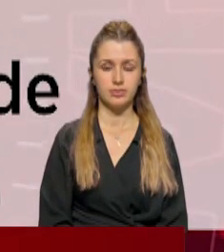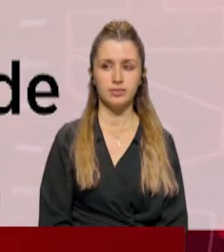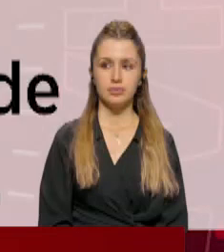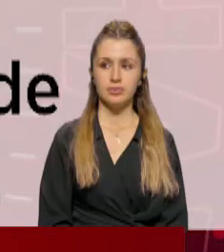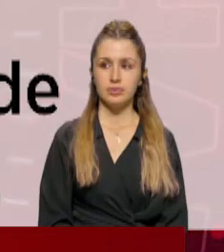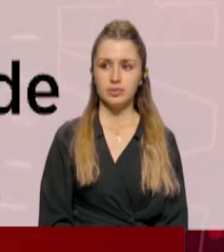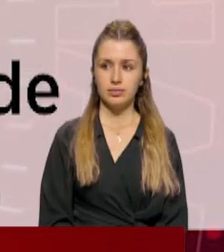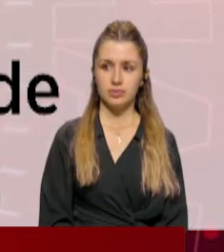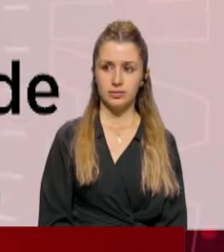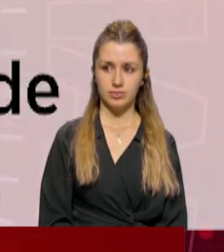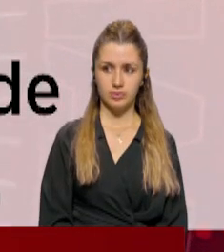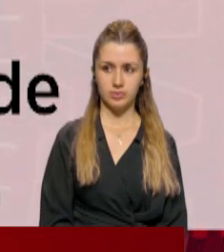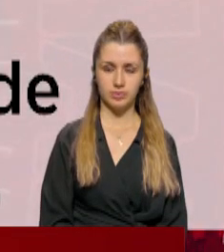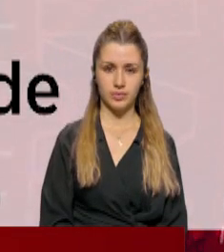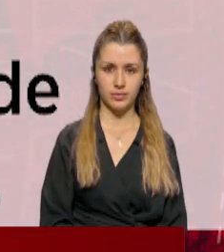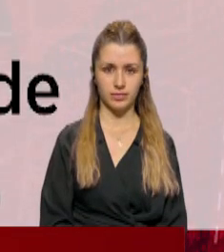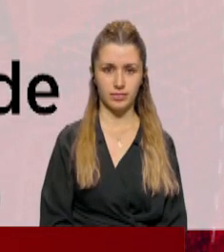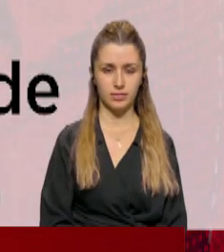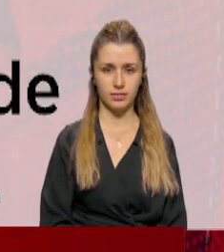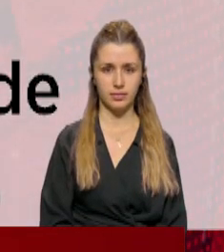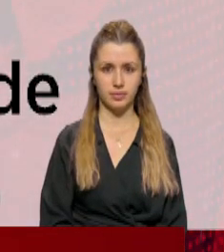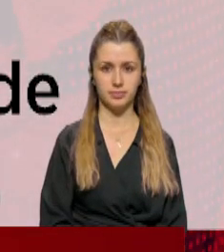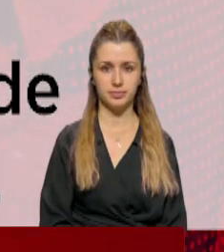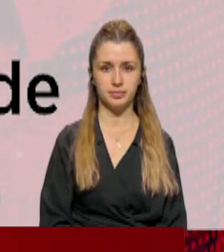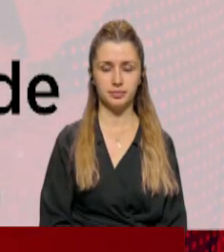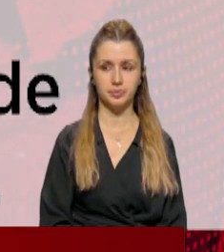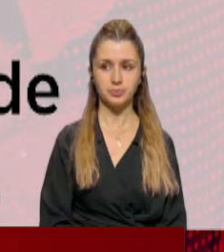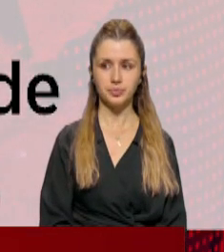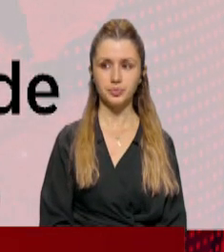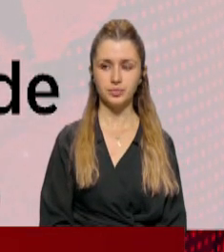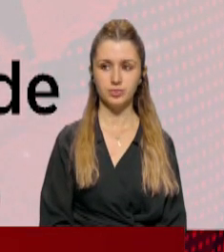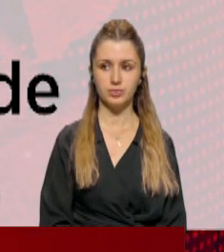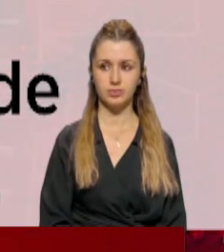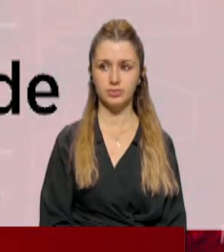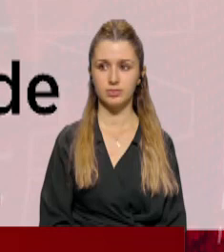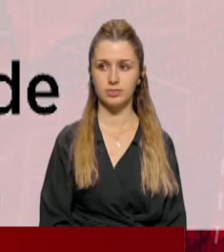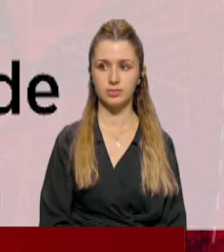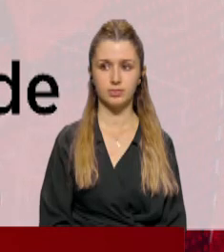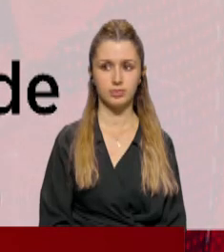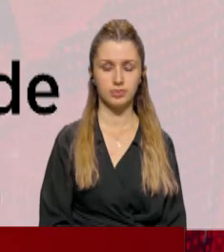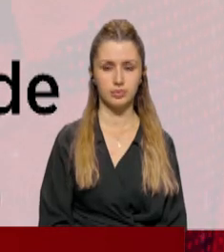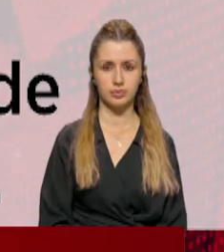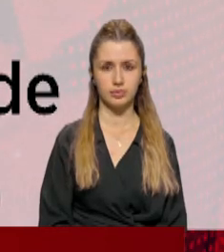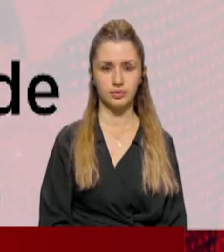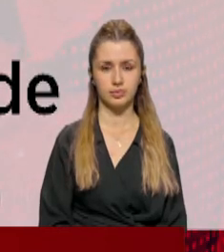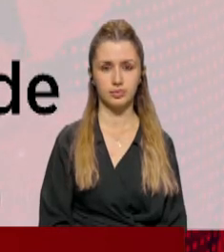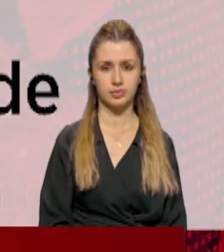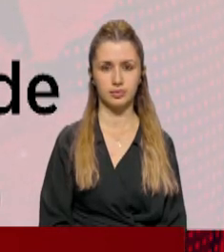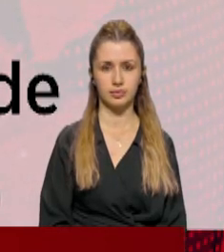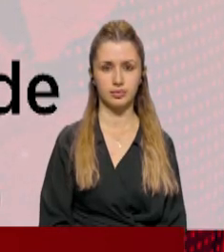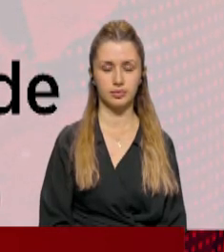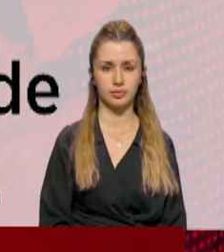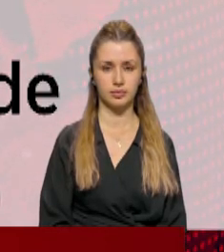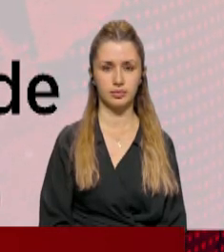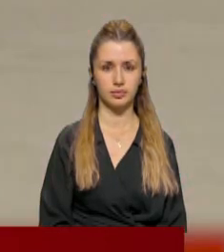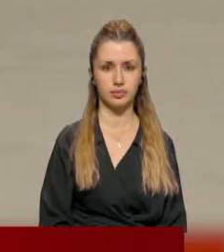bir dosyanın duruşmalarının bu kadar uzun bir zamana yayılacak şekilde verilmesi doğru değil. Sanıkların dışarıda olması halinde delillerin